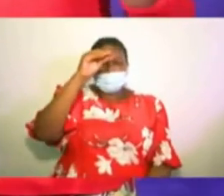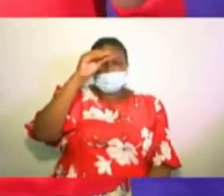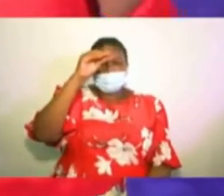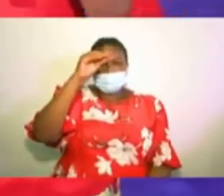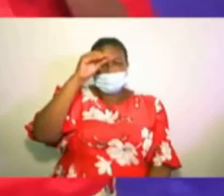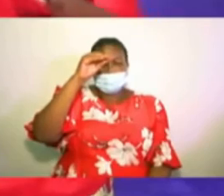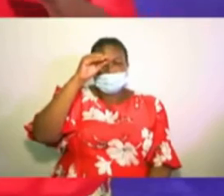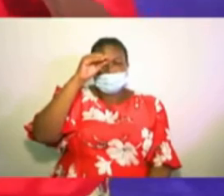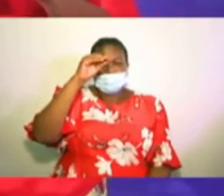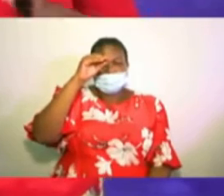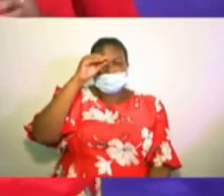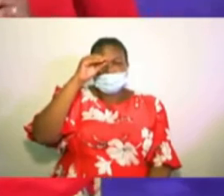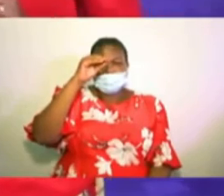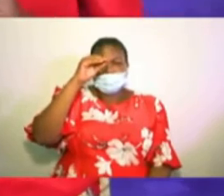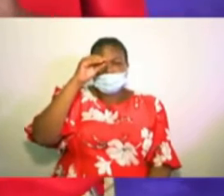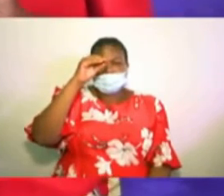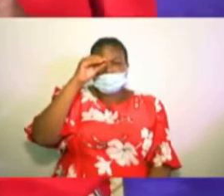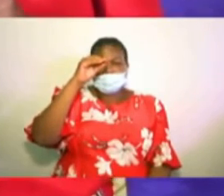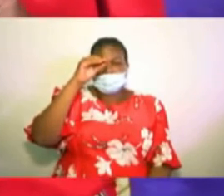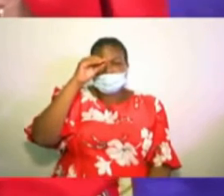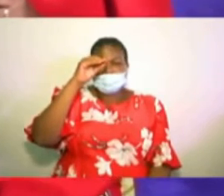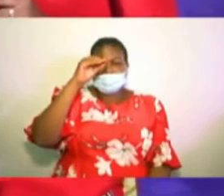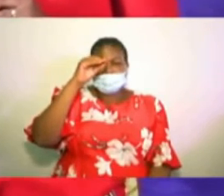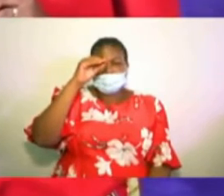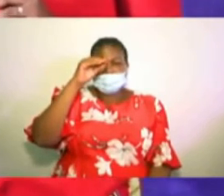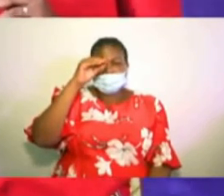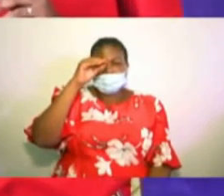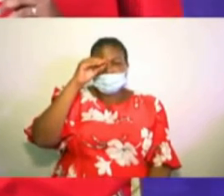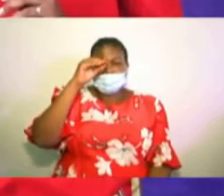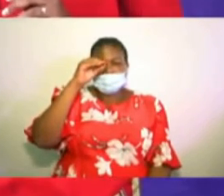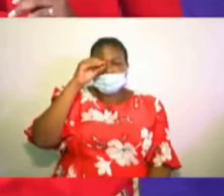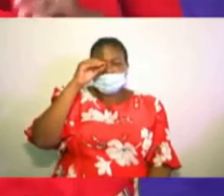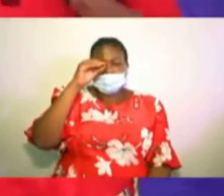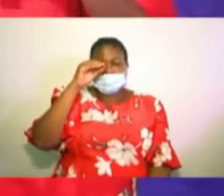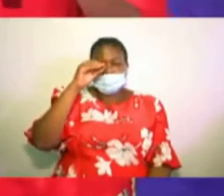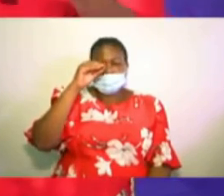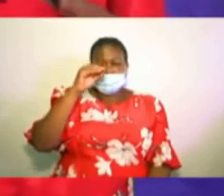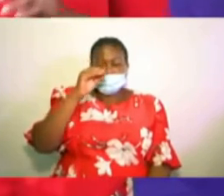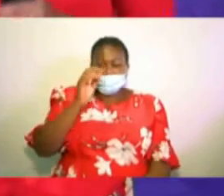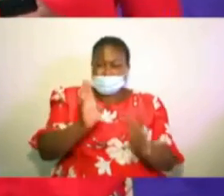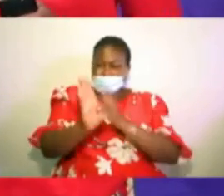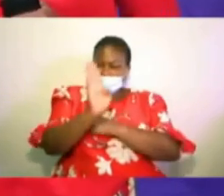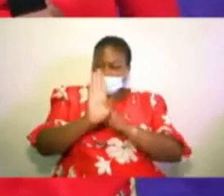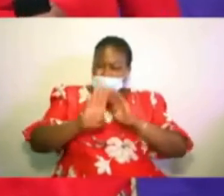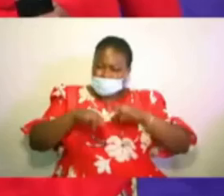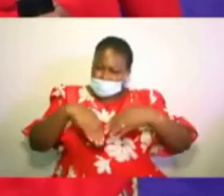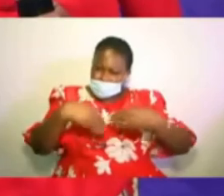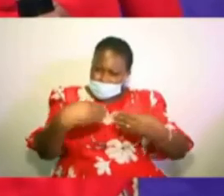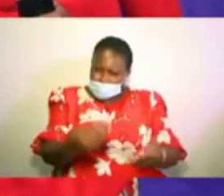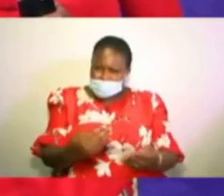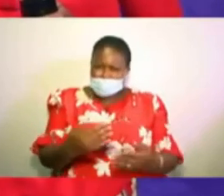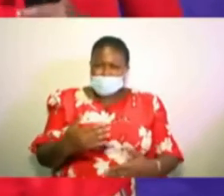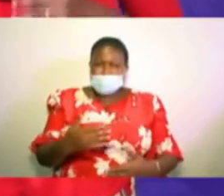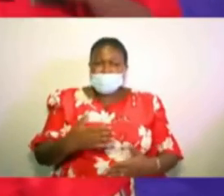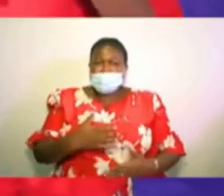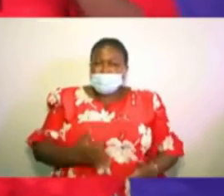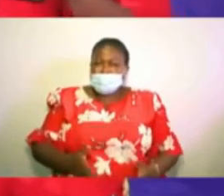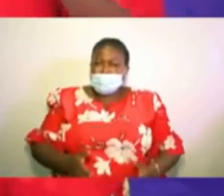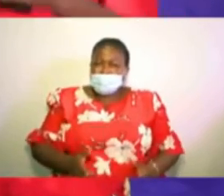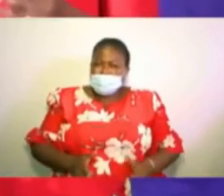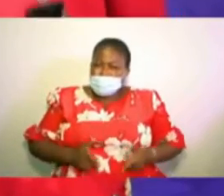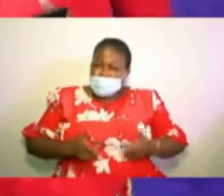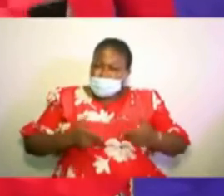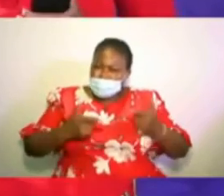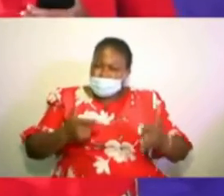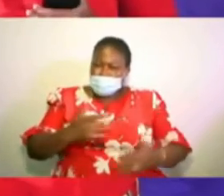Dieu a soufflé dans l'homme. The breath of life. Le souffle de la vie. The spirit of life. L'esprit